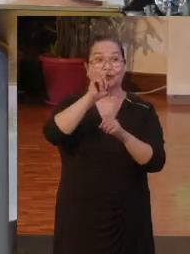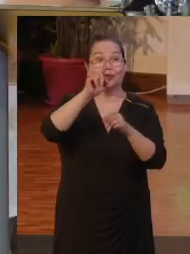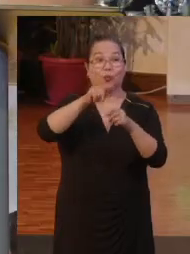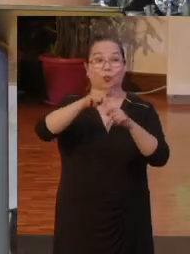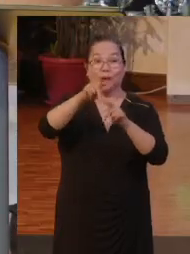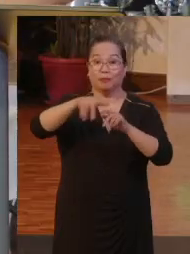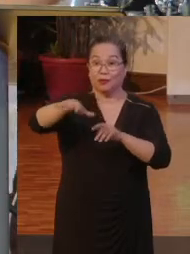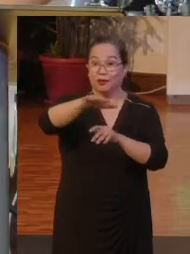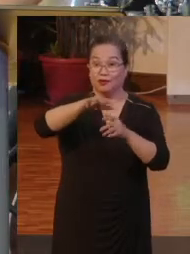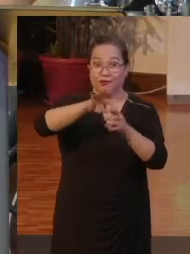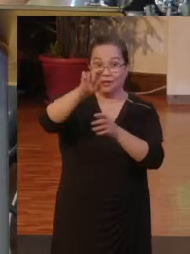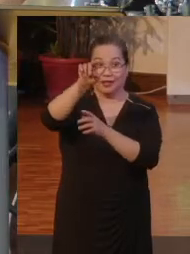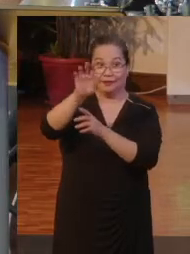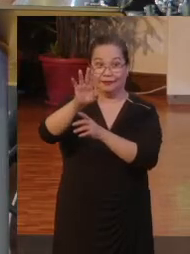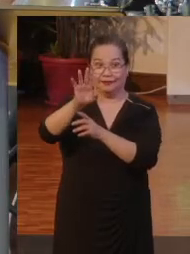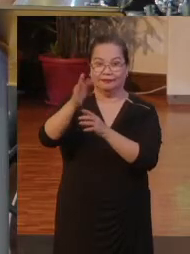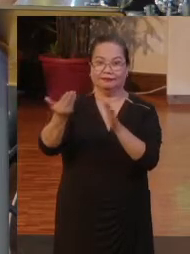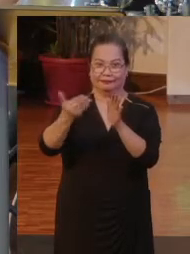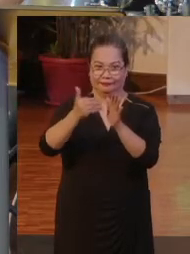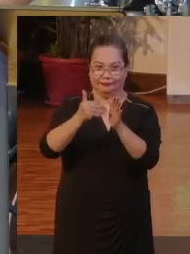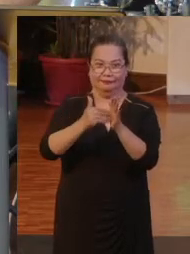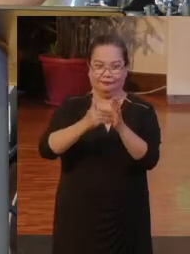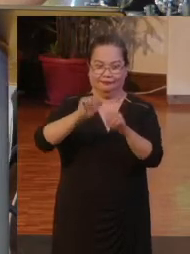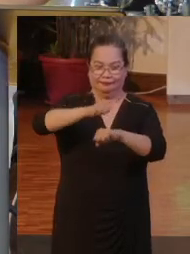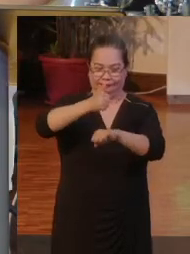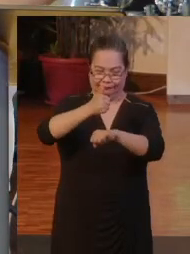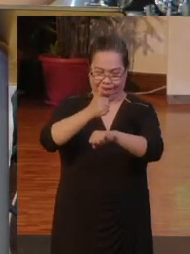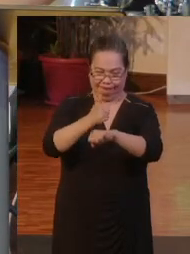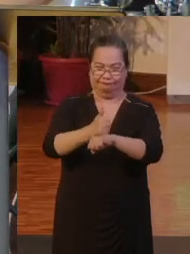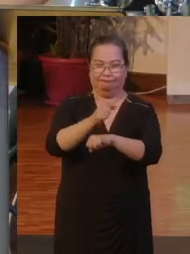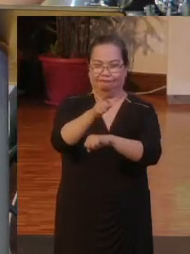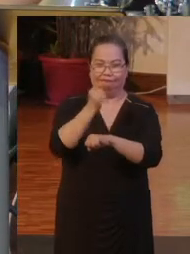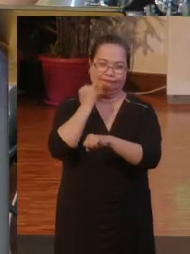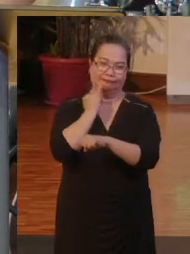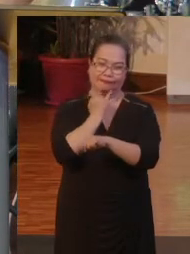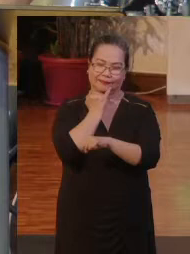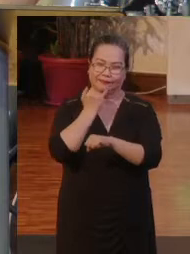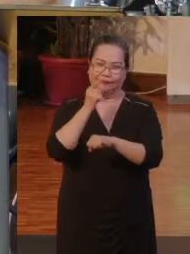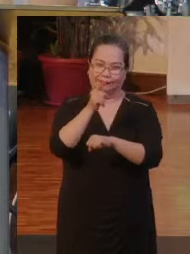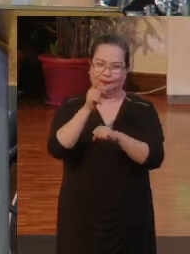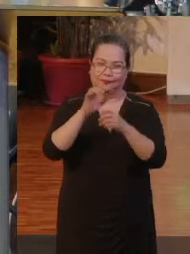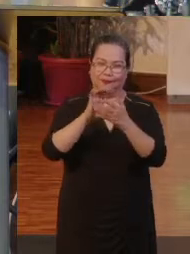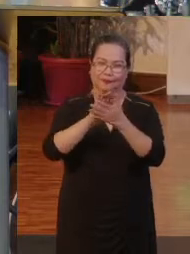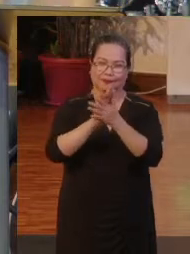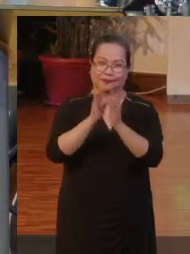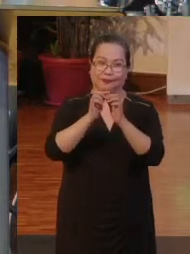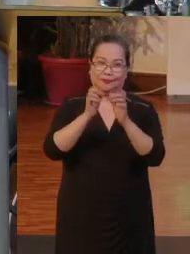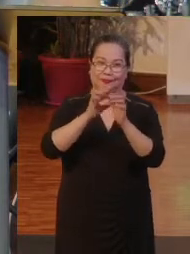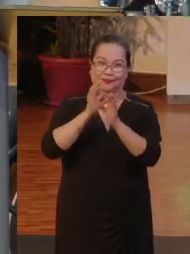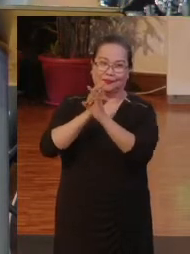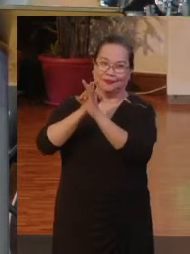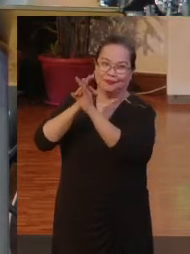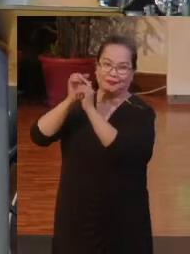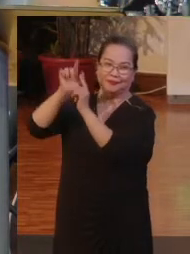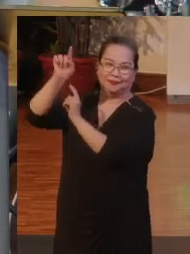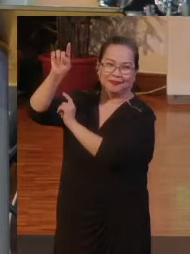Diyos. So ito ang pagtatalaga muli ng bayan ng Diyos. Nararapat lang na maging tapat sila sa kanilang paglakad bilang